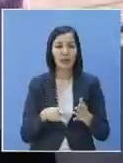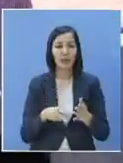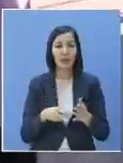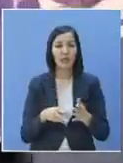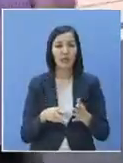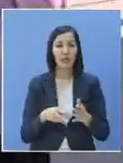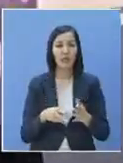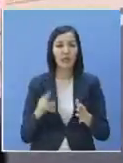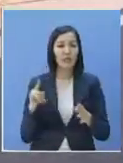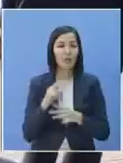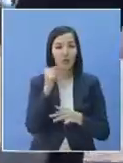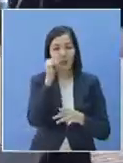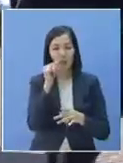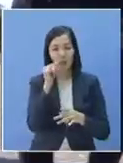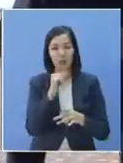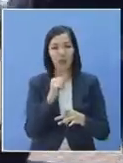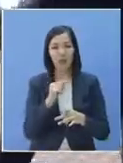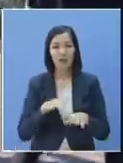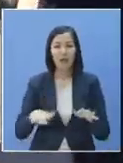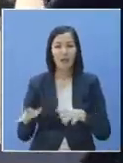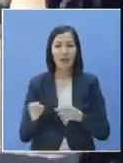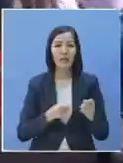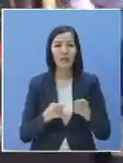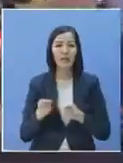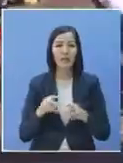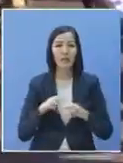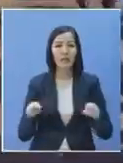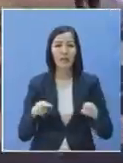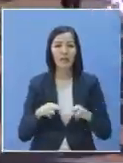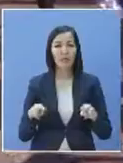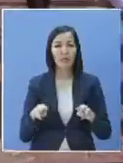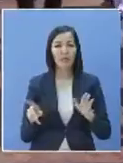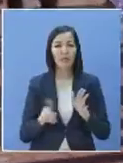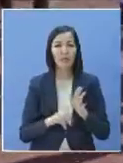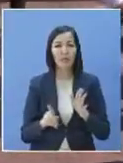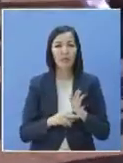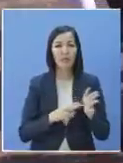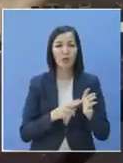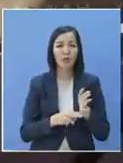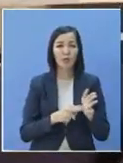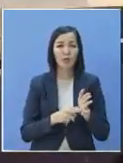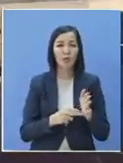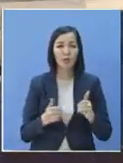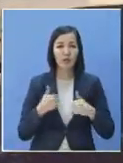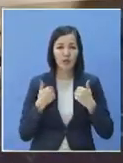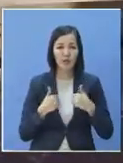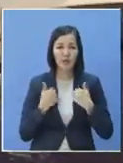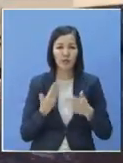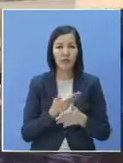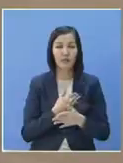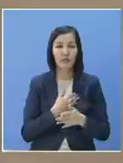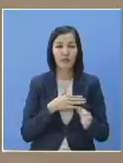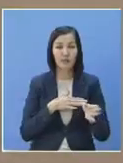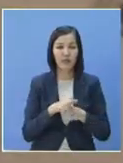қалтасы көтере бермейді. Сондықтан аймақ әкімшілігі тиісті министрлікке екі орта қатынар жүрдек поезын жүргізуге талпыныс жасап жатыр. Іске